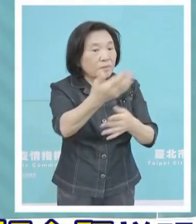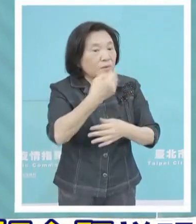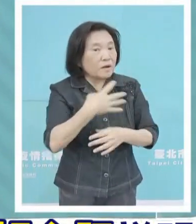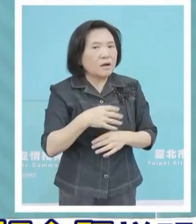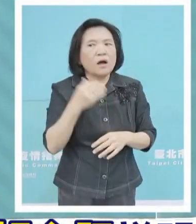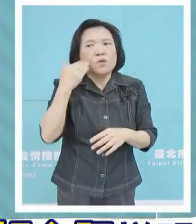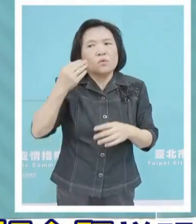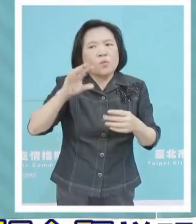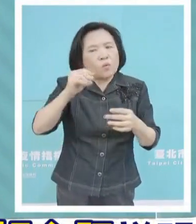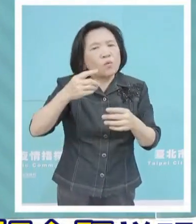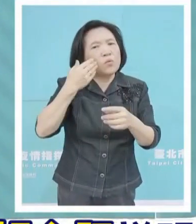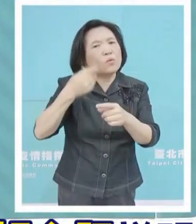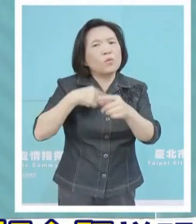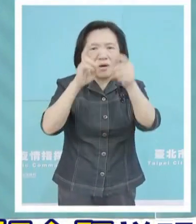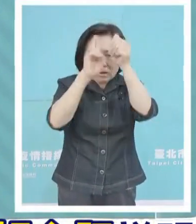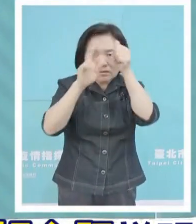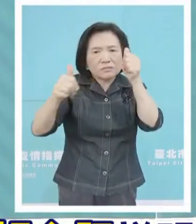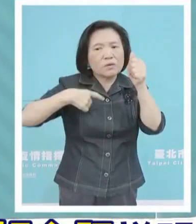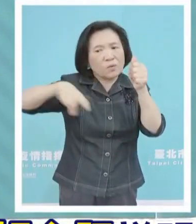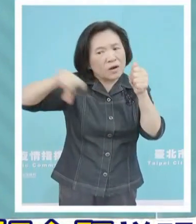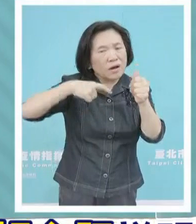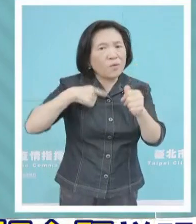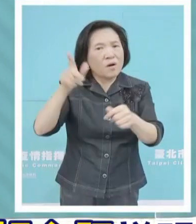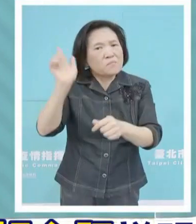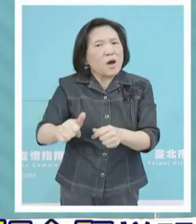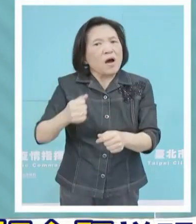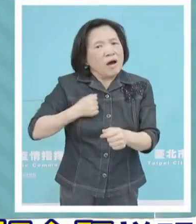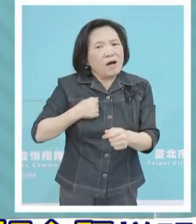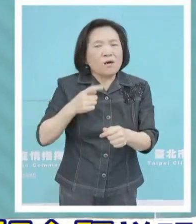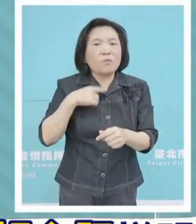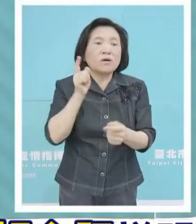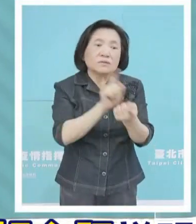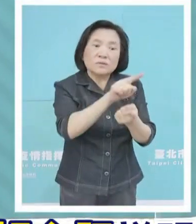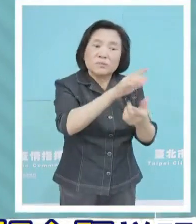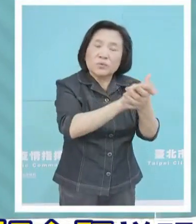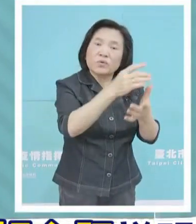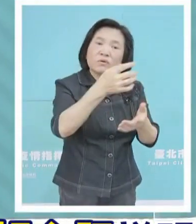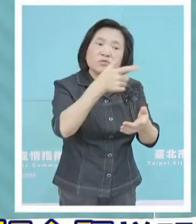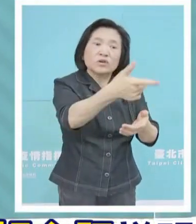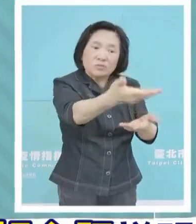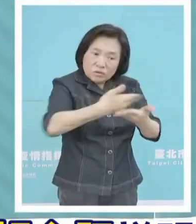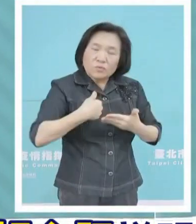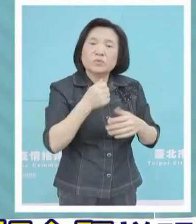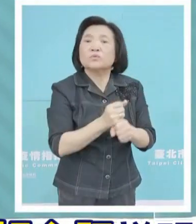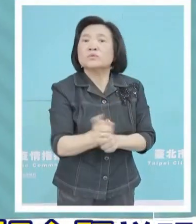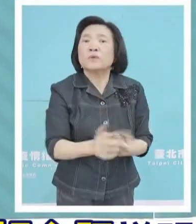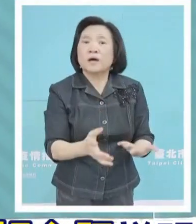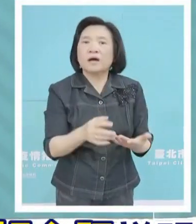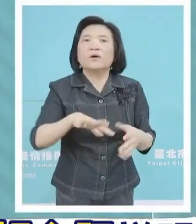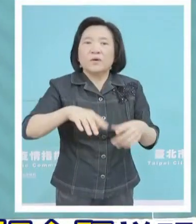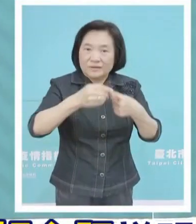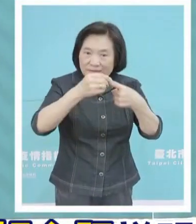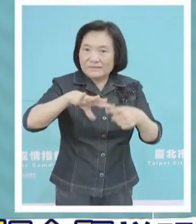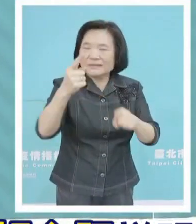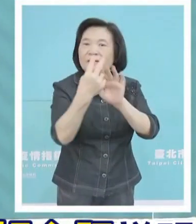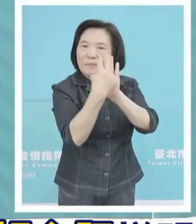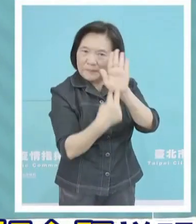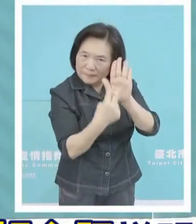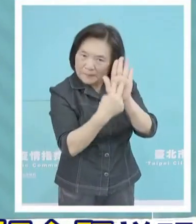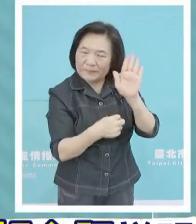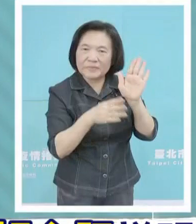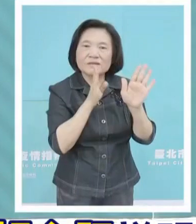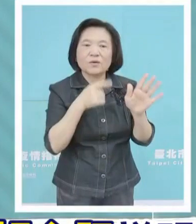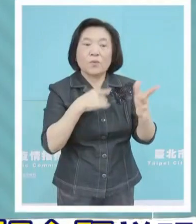去跟他要他的联络方式吧。所以这个是第一，先澄清完全都是我的朋友在代转相关的讯